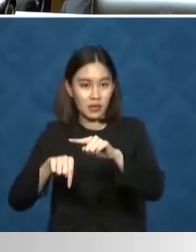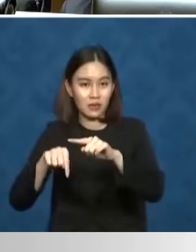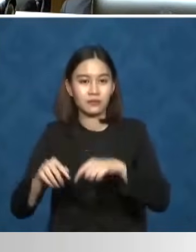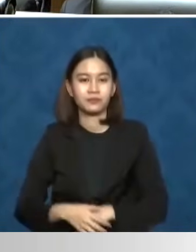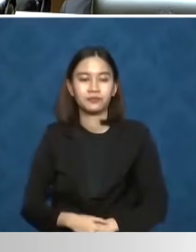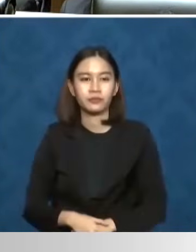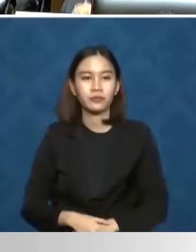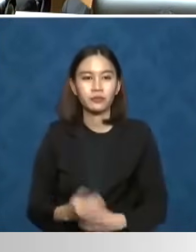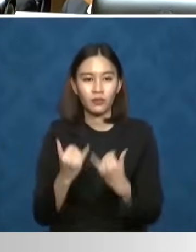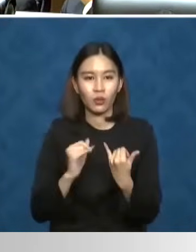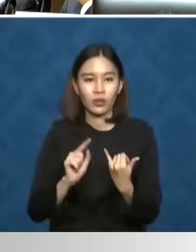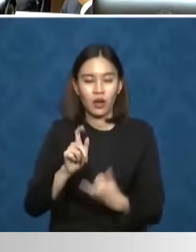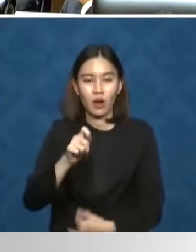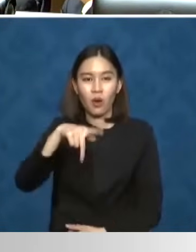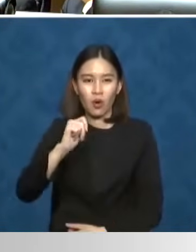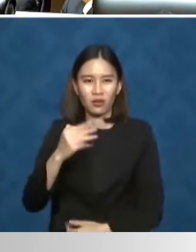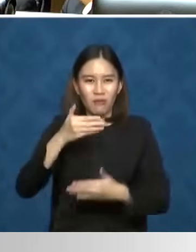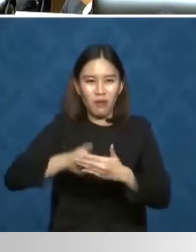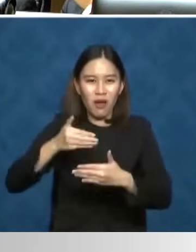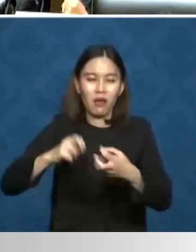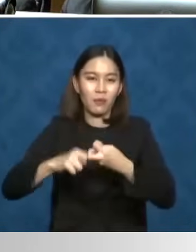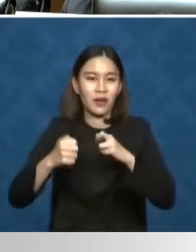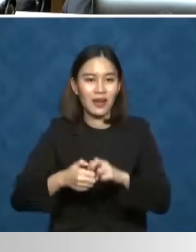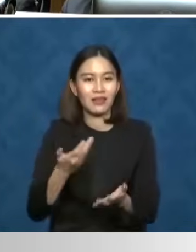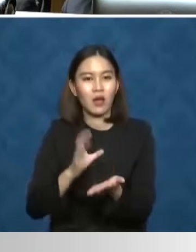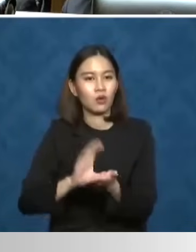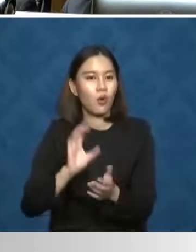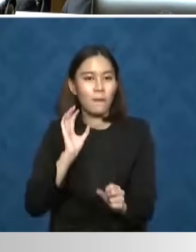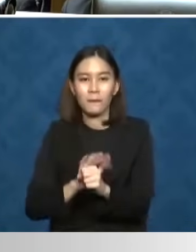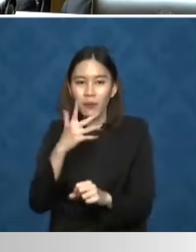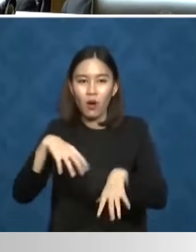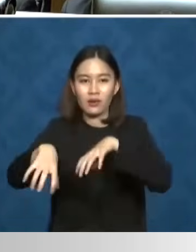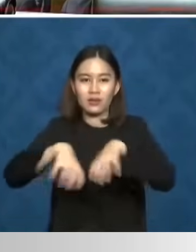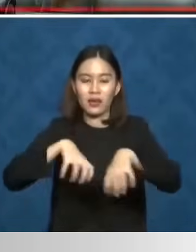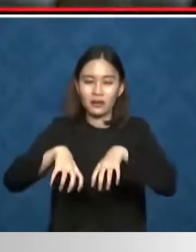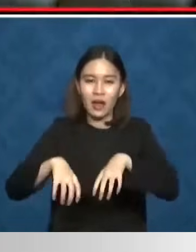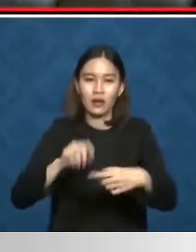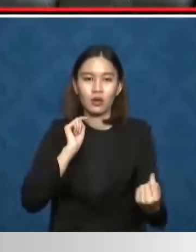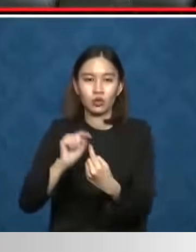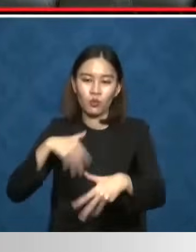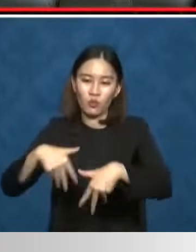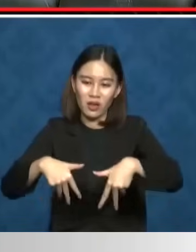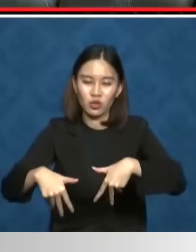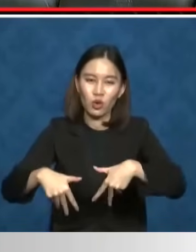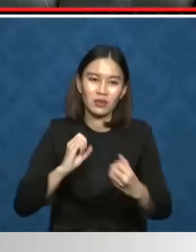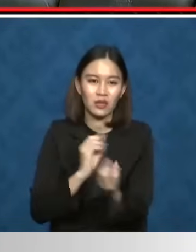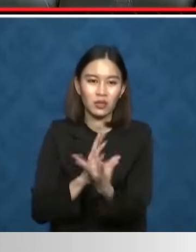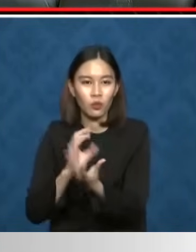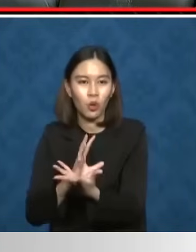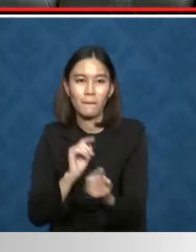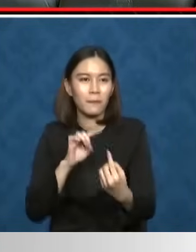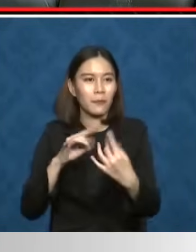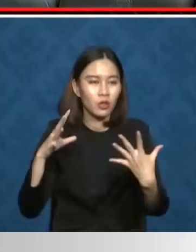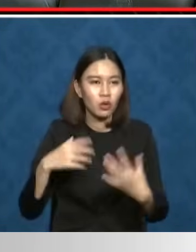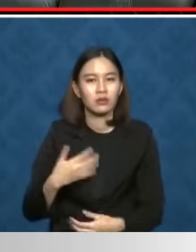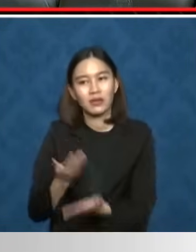70.9% ท่านประธานครับวันนี้อปท.เผชิญปัญหางบประมาณไม่เพียงพอที่จะบริหารตามความเดือดร้อนของพี่น้องประชาชนได้และจำเป็นต้องดิ้นร